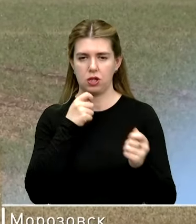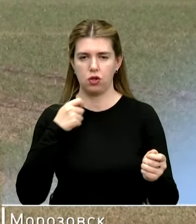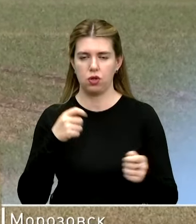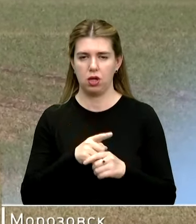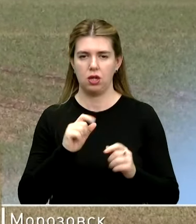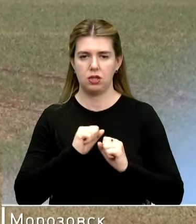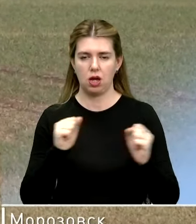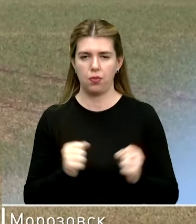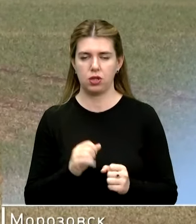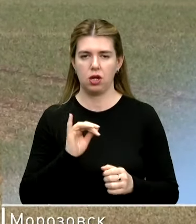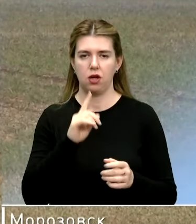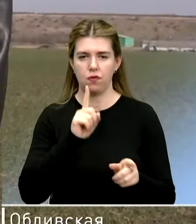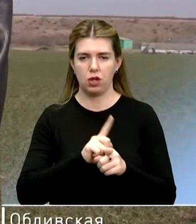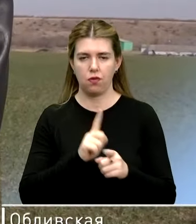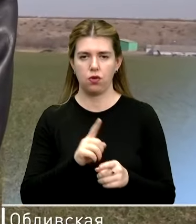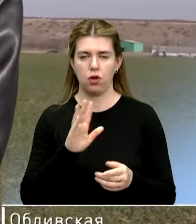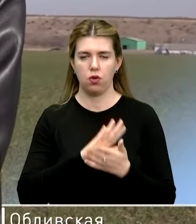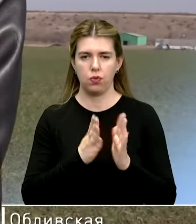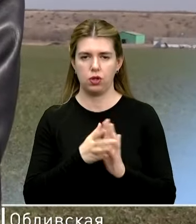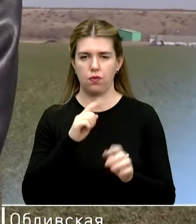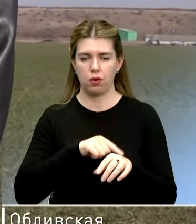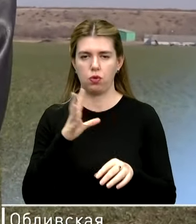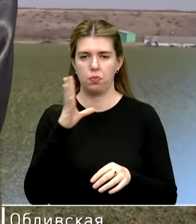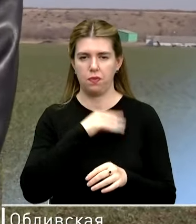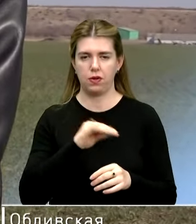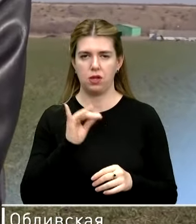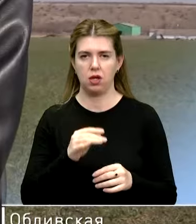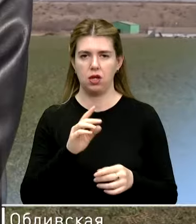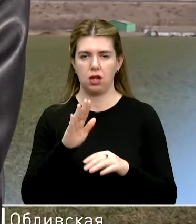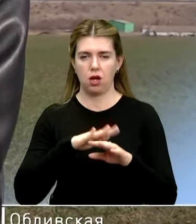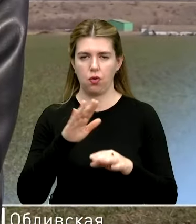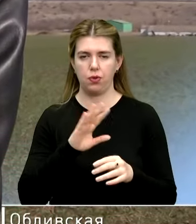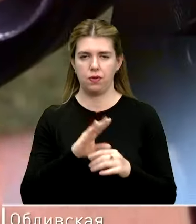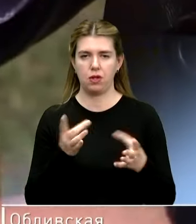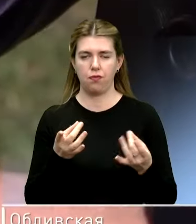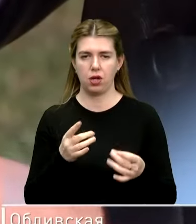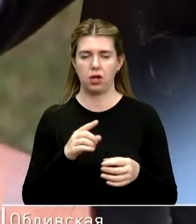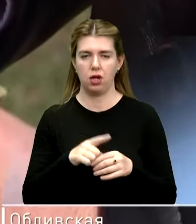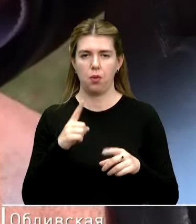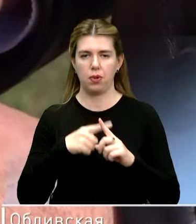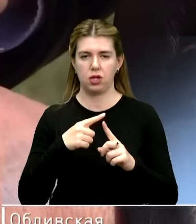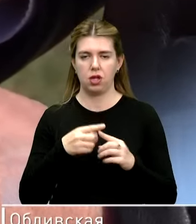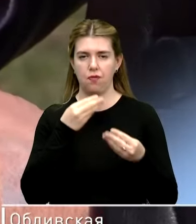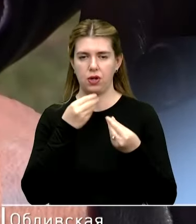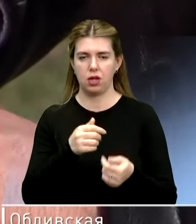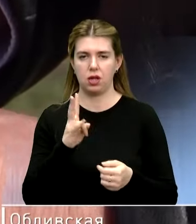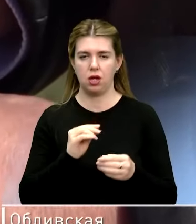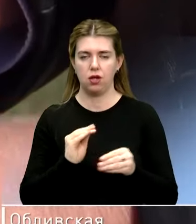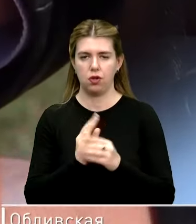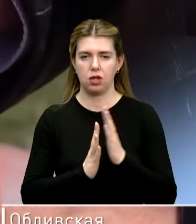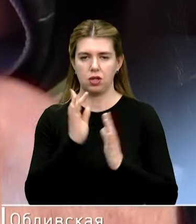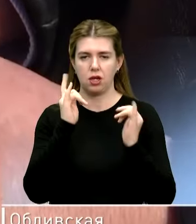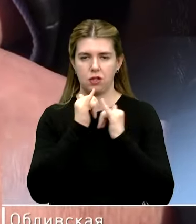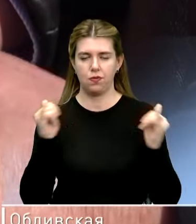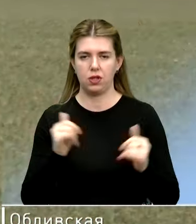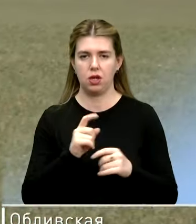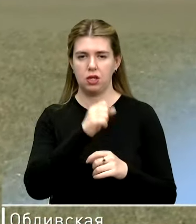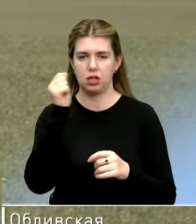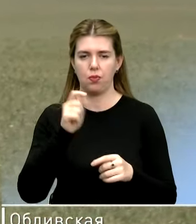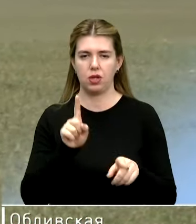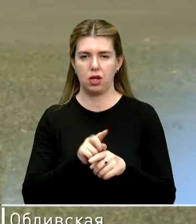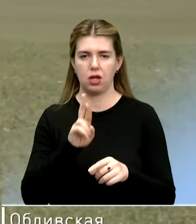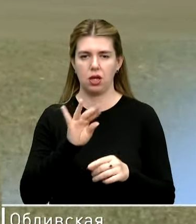затянувшихся заморозков, они все равно укладываются в сроки. При этом накопленная в почве влага положительно влияет на рост и развитие как